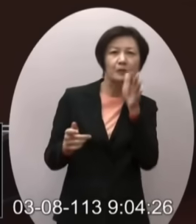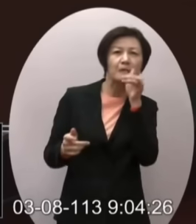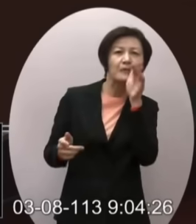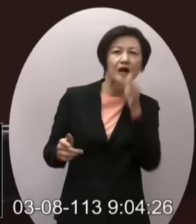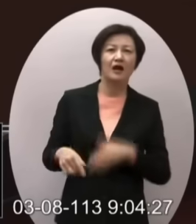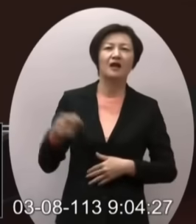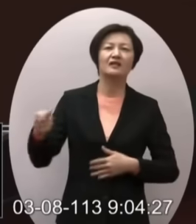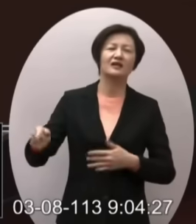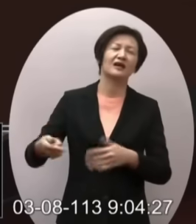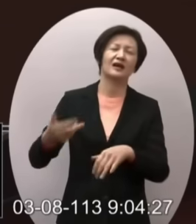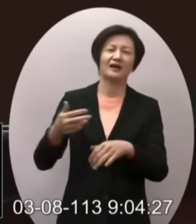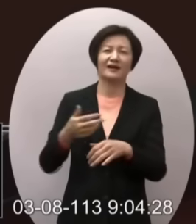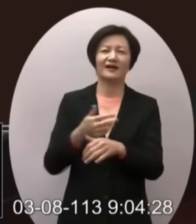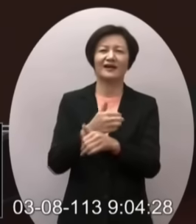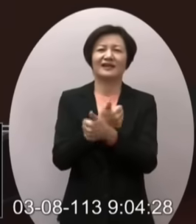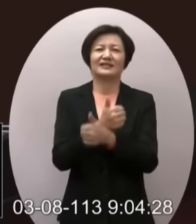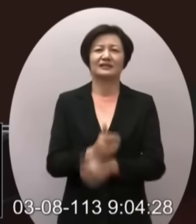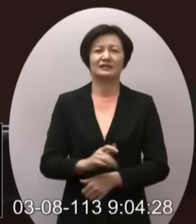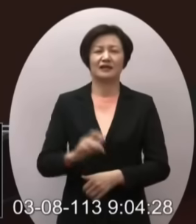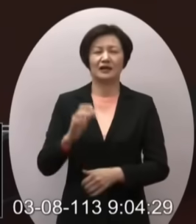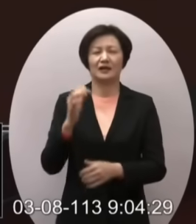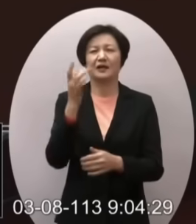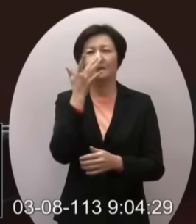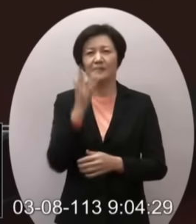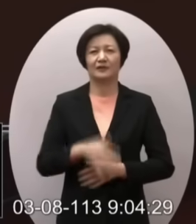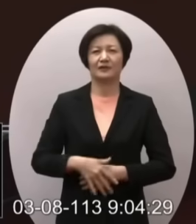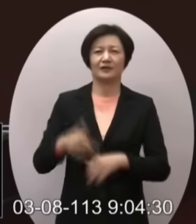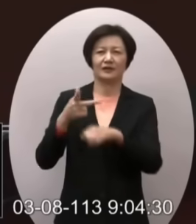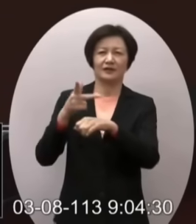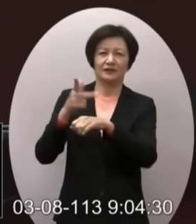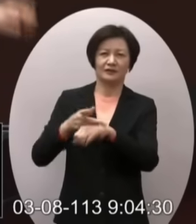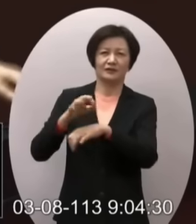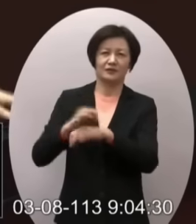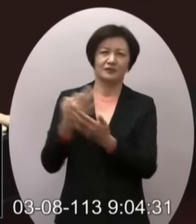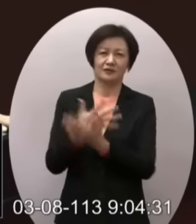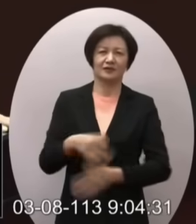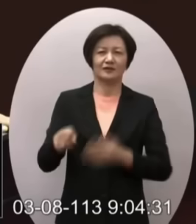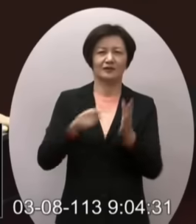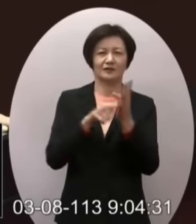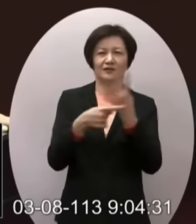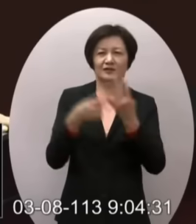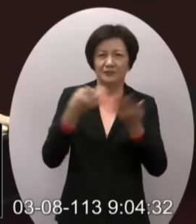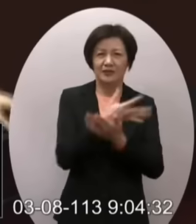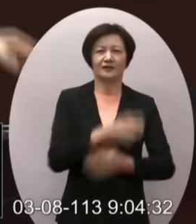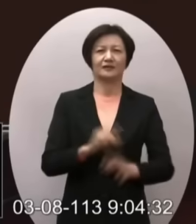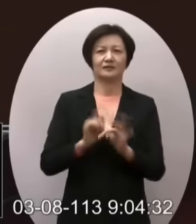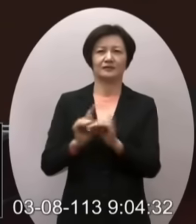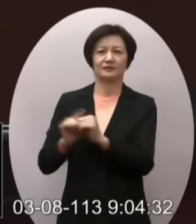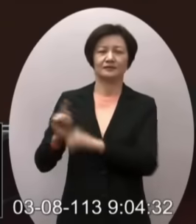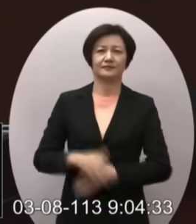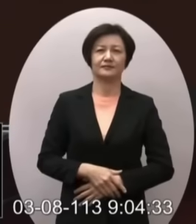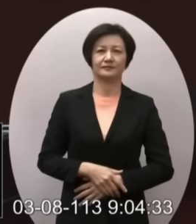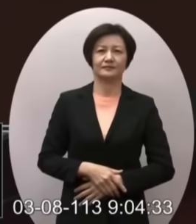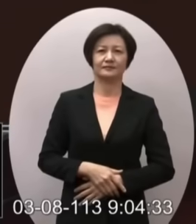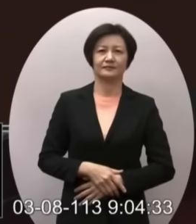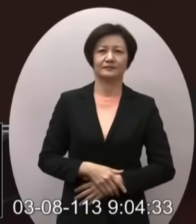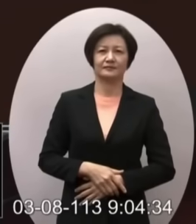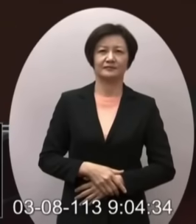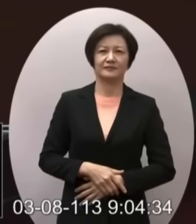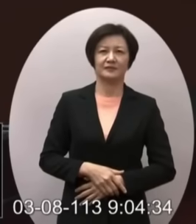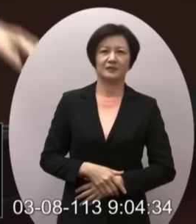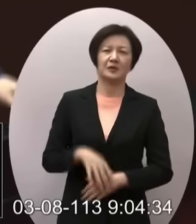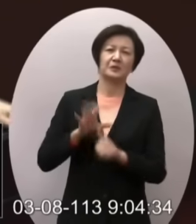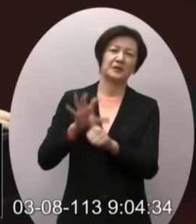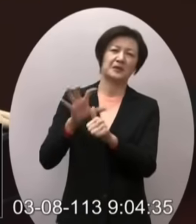你外行，你不科学，你不正确，你不专业。”就用不断的用这种所谓的指